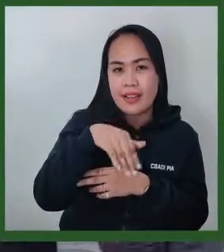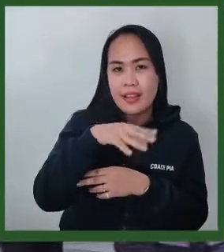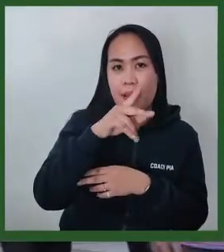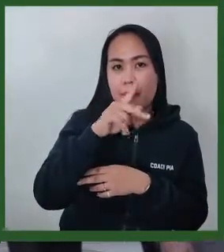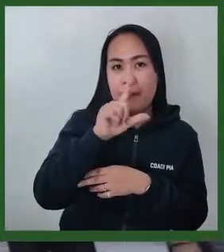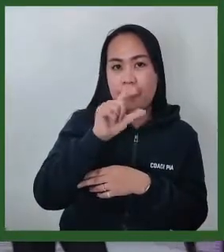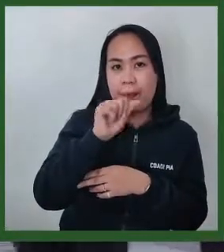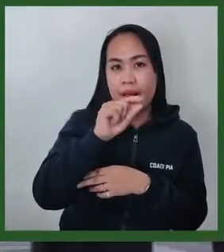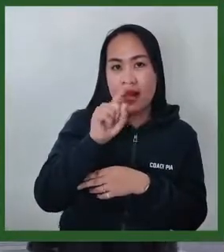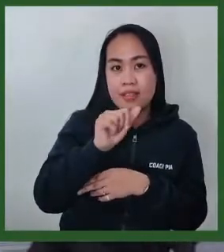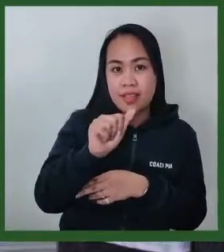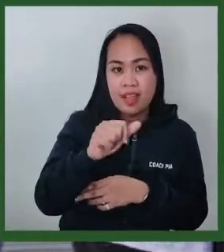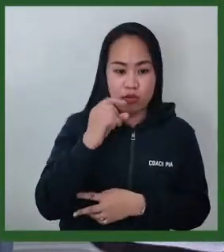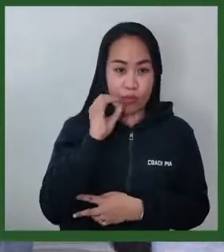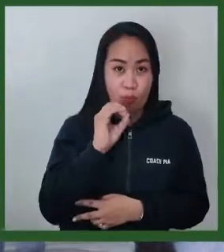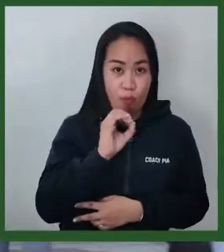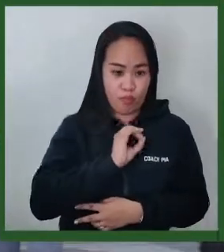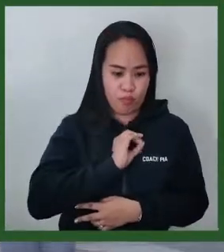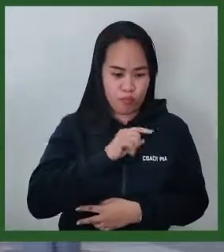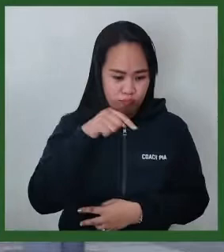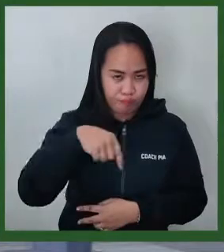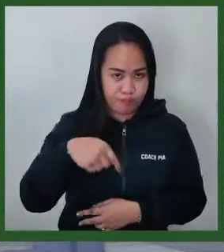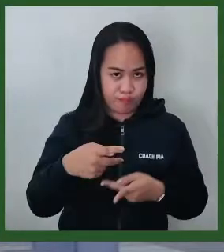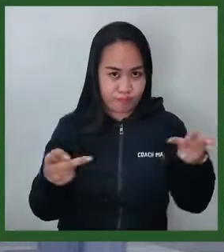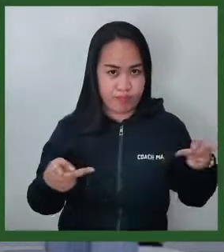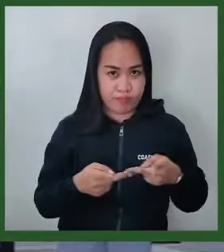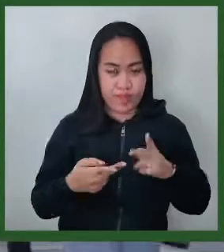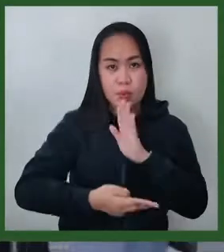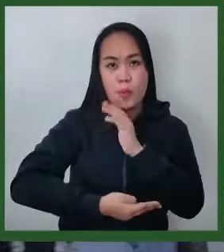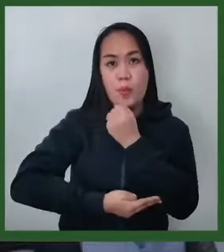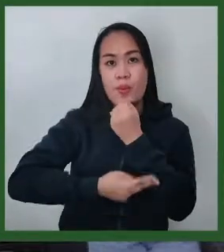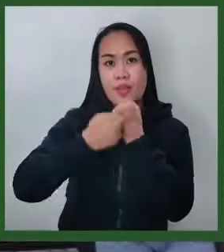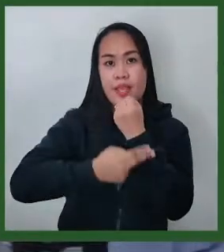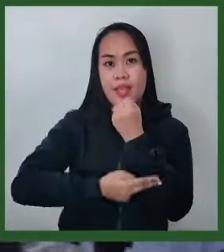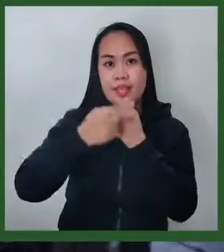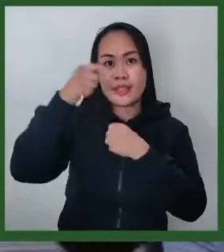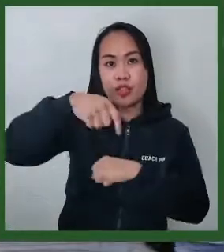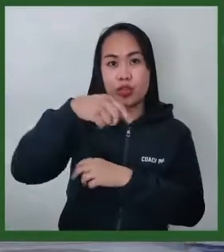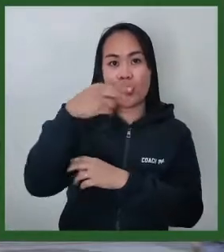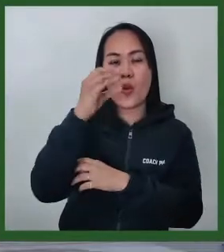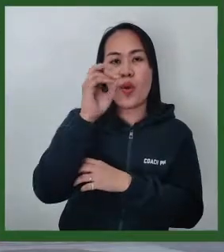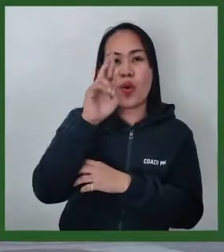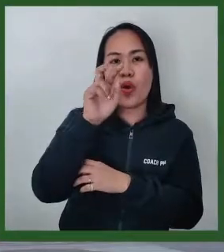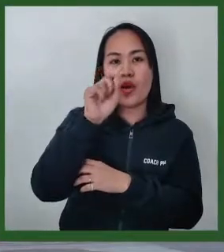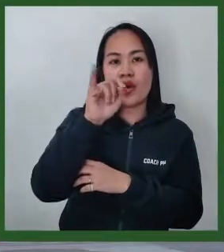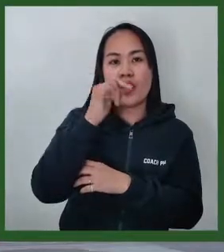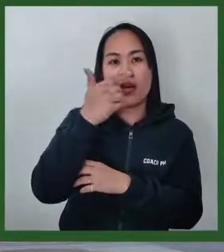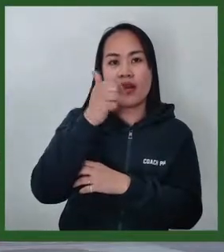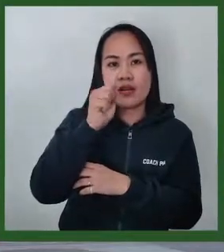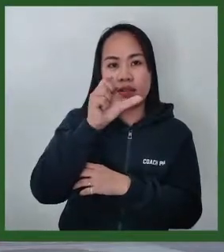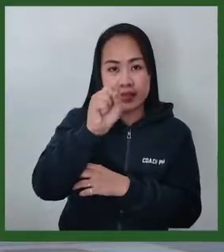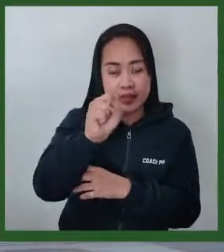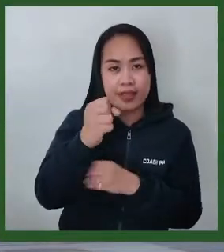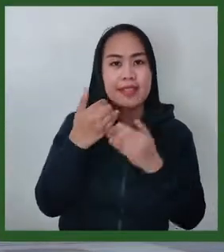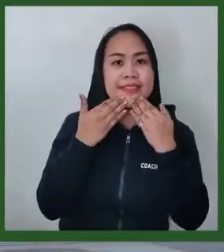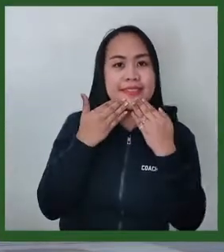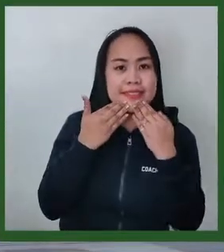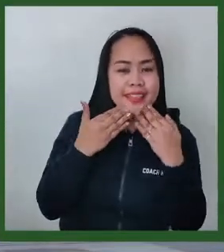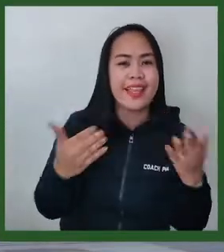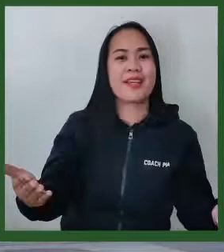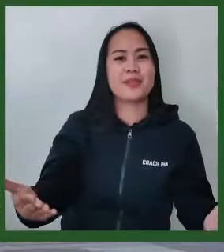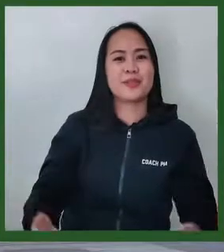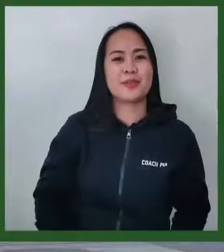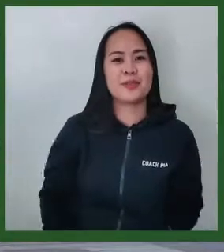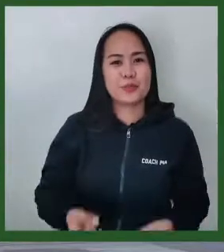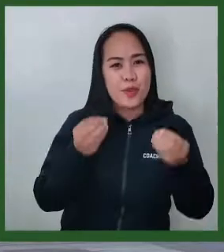leading hotels also in Ortigas Center in Barangay San Antonio. At kami po ay nagpapasalamat at nabigyan po kami ng